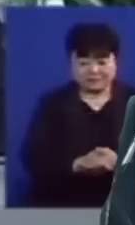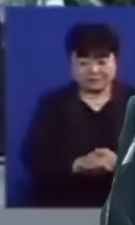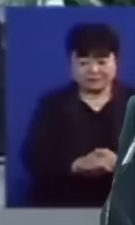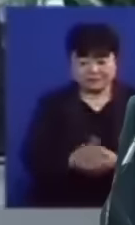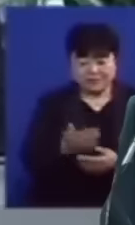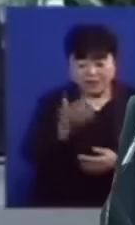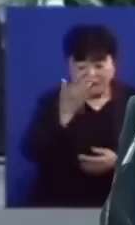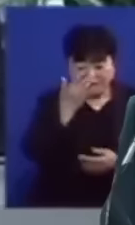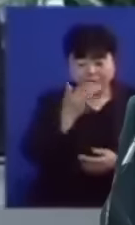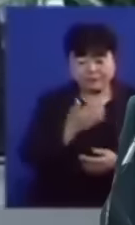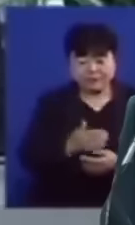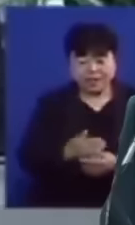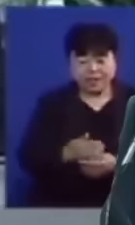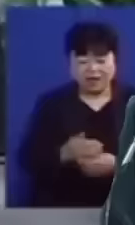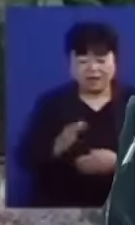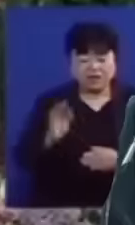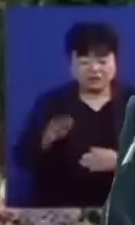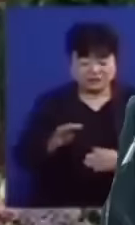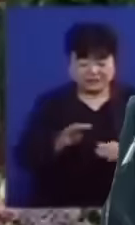감각적이고 현실적인